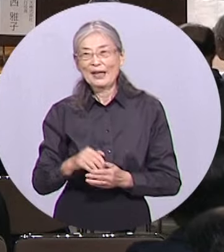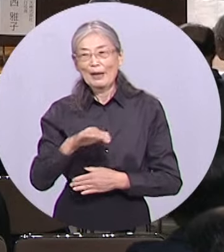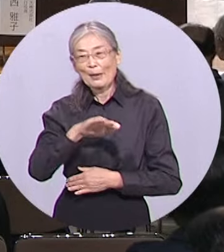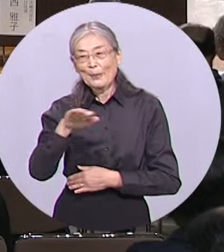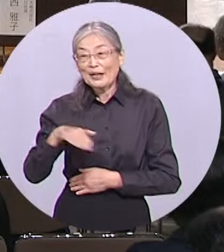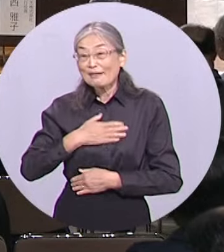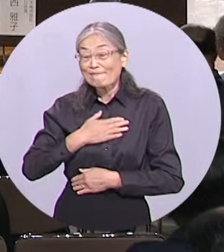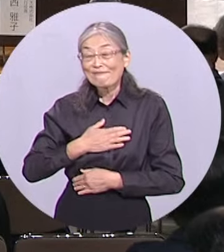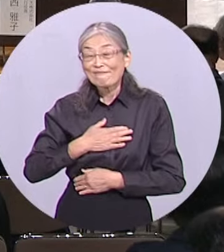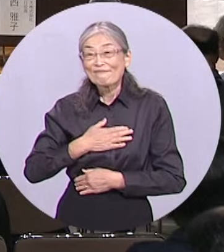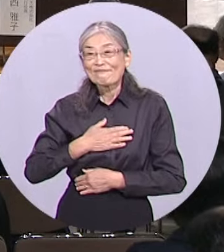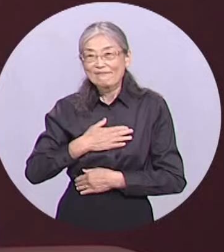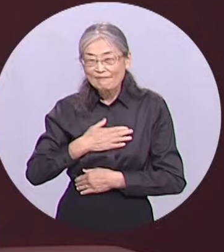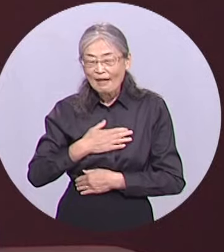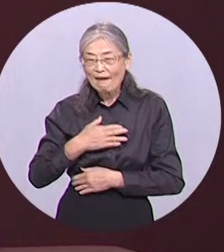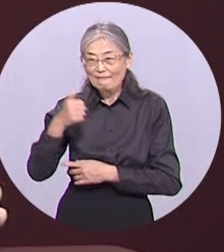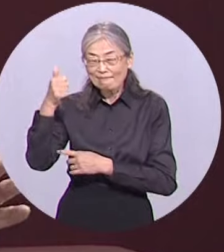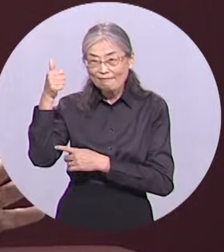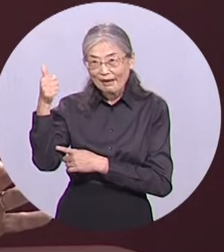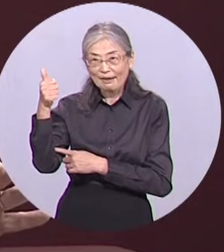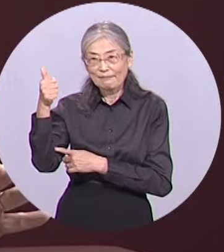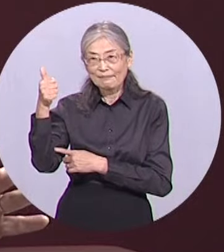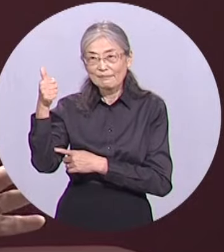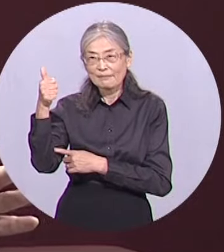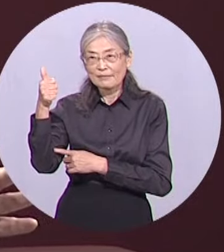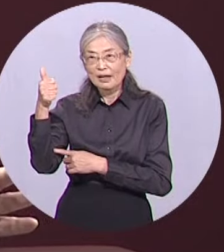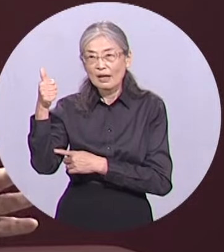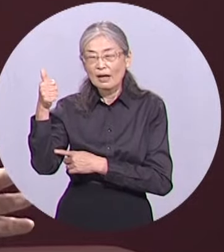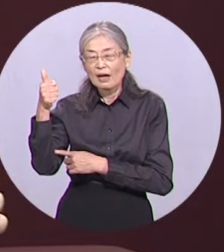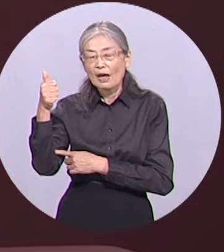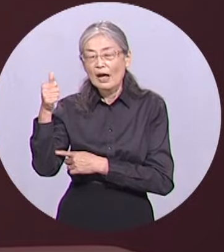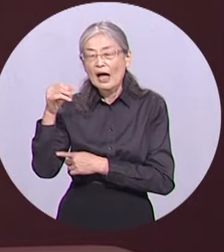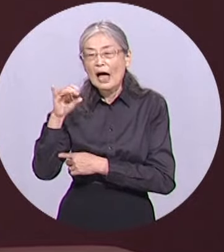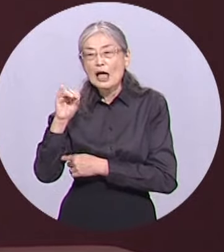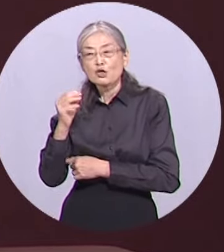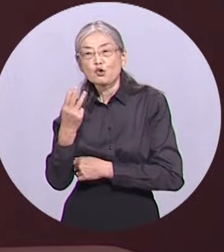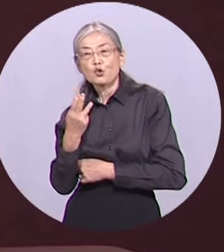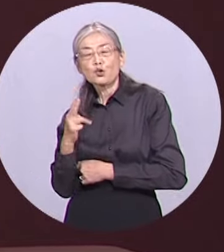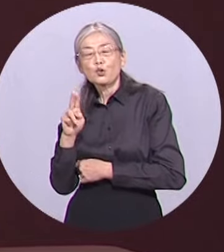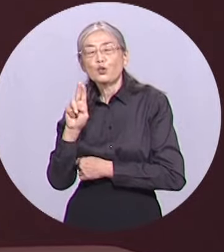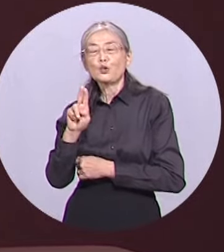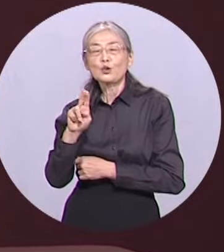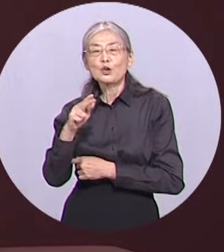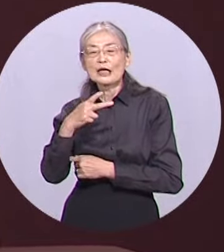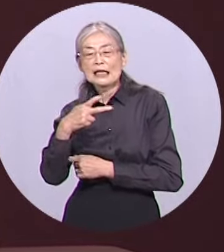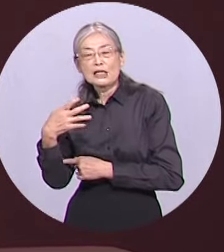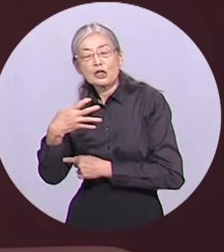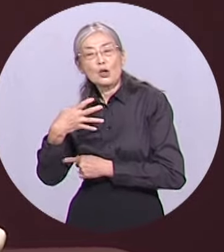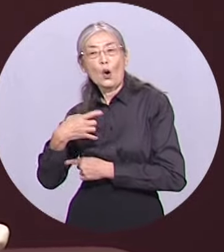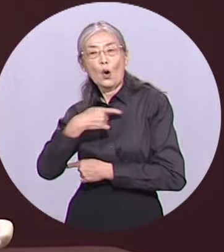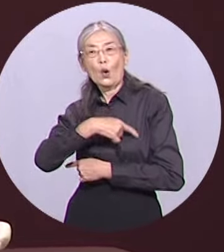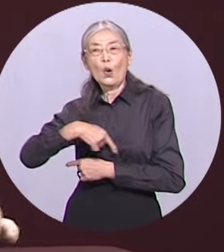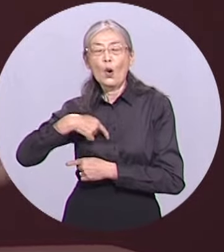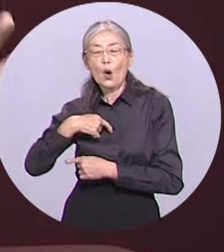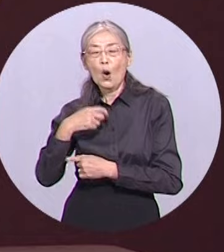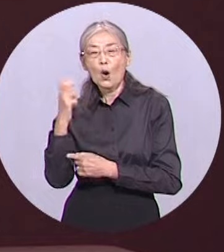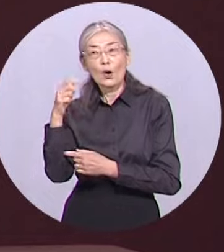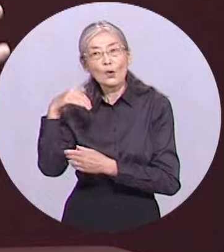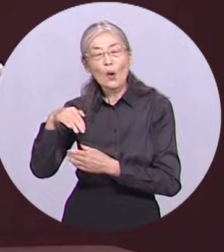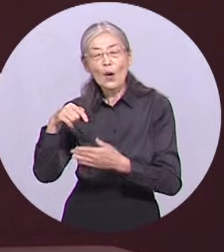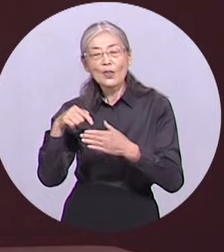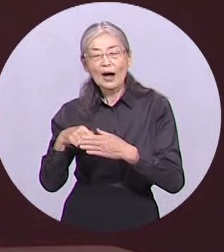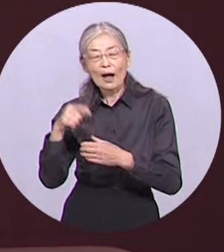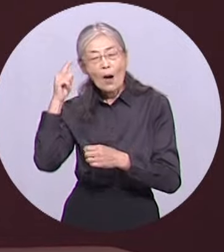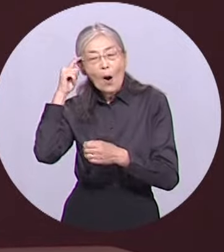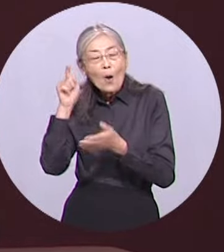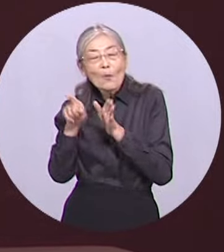くご存知の通り、渋沢栄一郎は中女の心という孔子が残された論語の中の、つまり思いやり